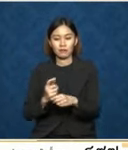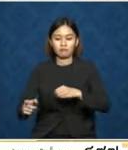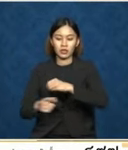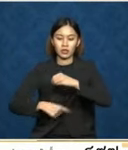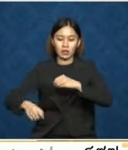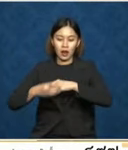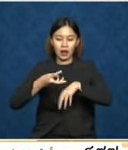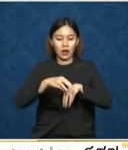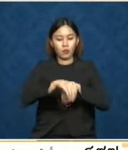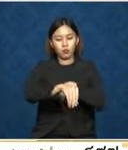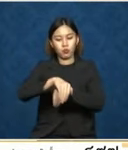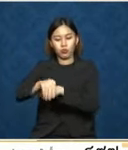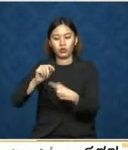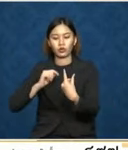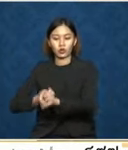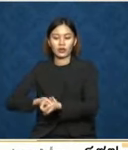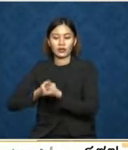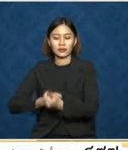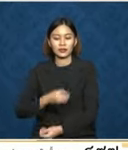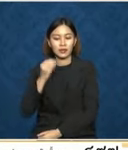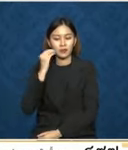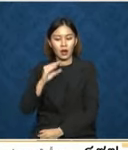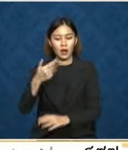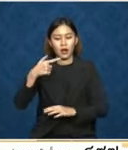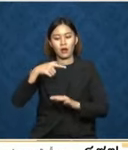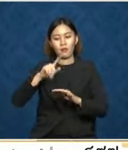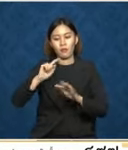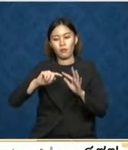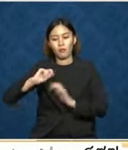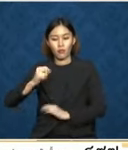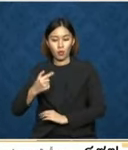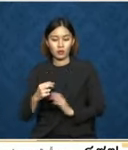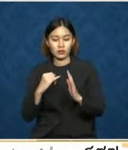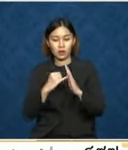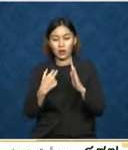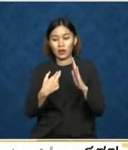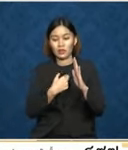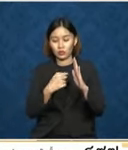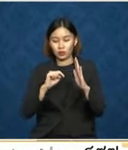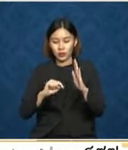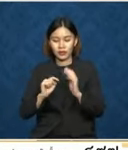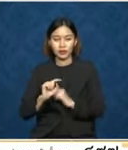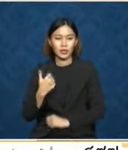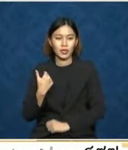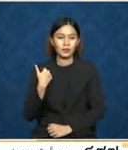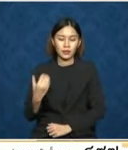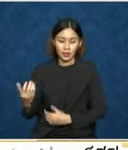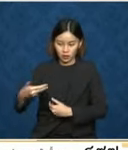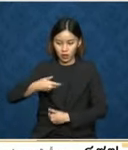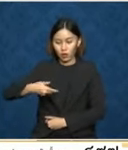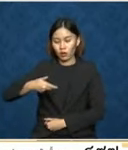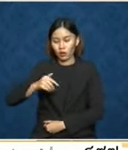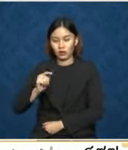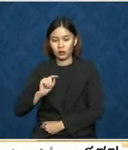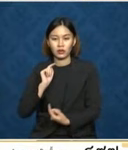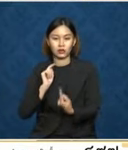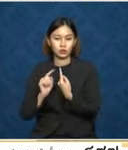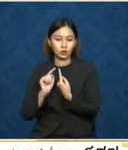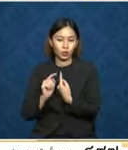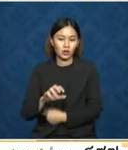อ่าเกษตรกรในอำเภอบ้านโป่งอำเภอโพธรามแลก็อำเภอเมืองจังหวัดราชบุรีนะครับได้ประสานร้องขอมาให้